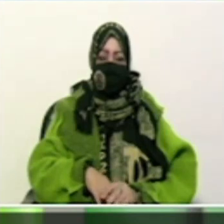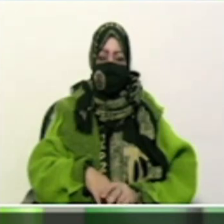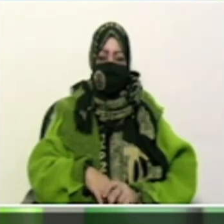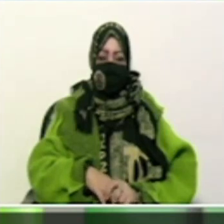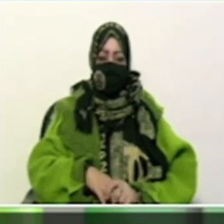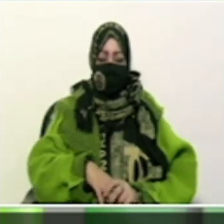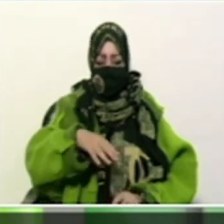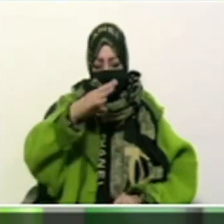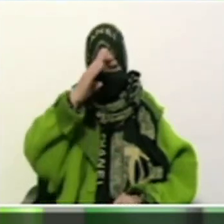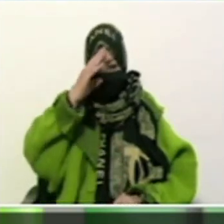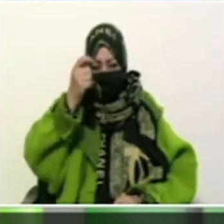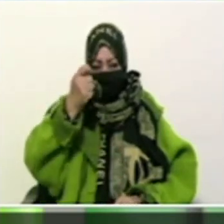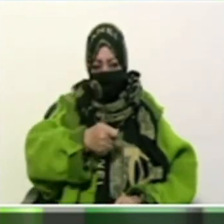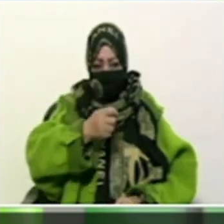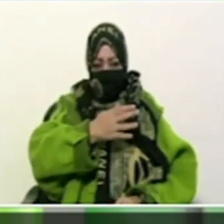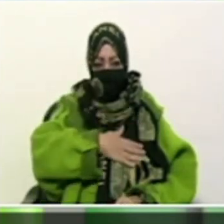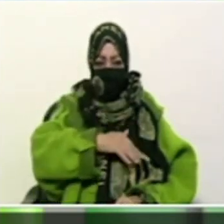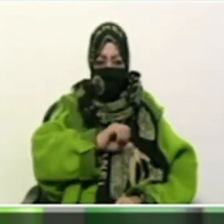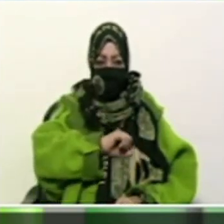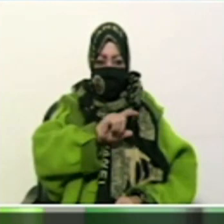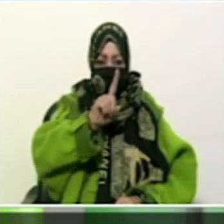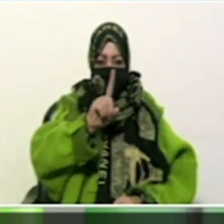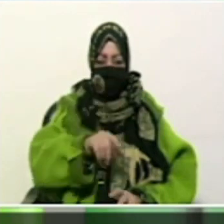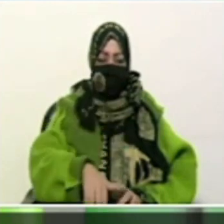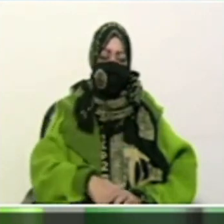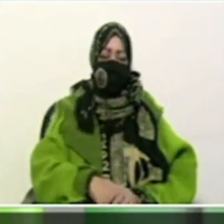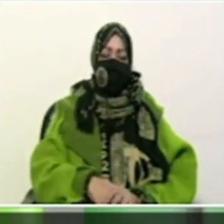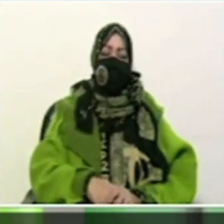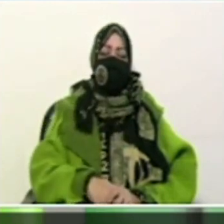ألو. نعم نحن في الاستماع أختي ندى، تفضلي.